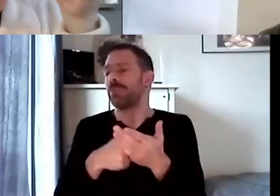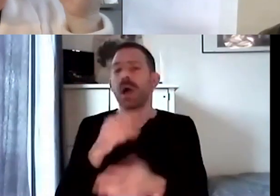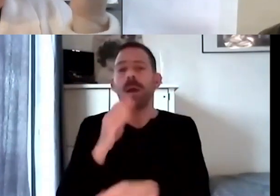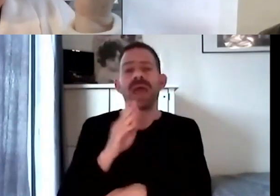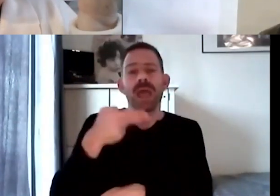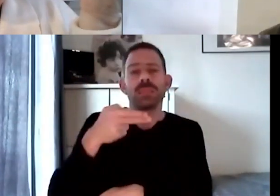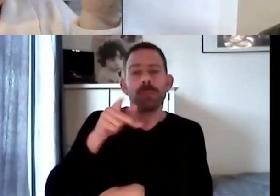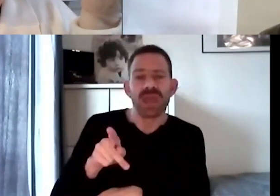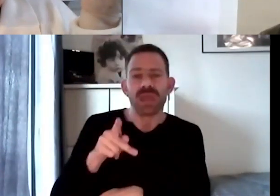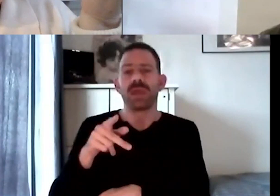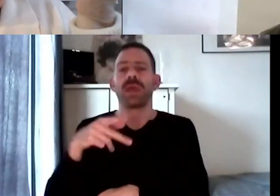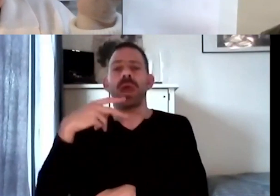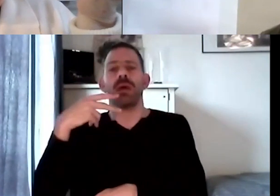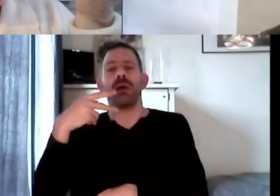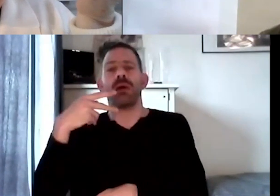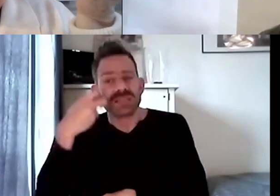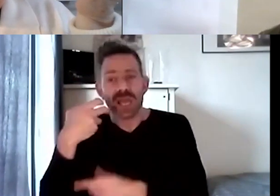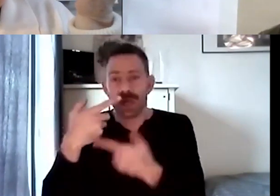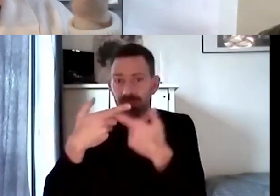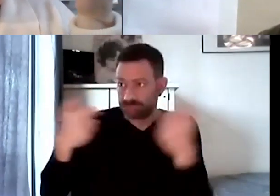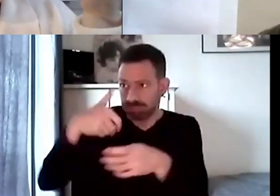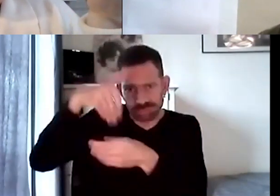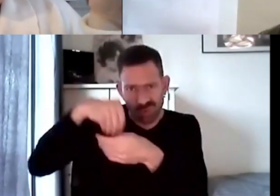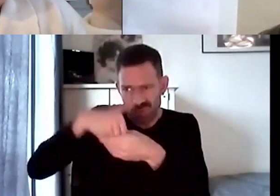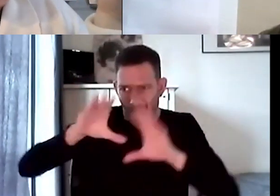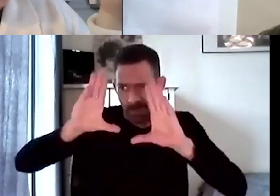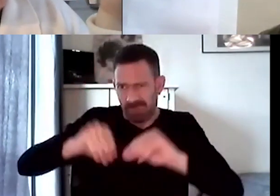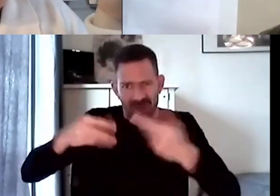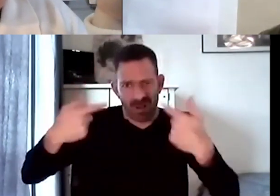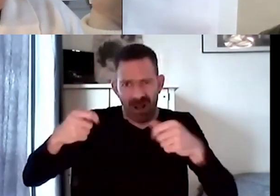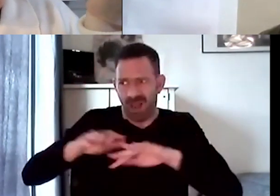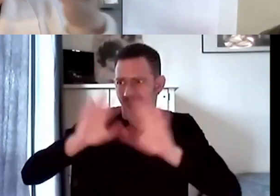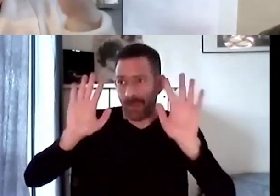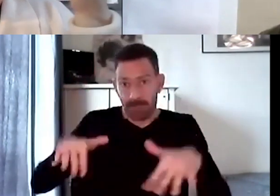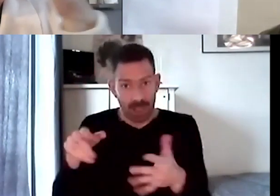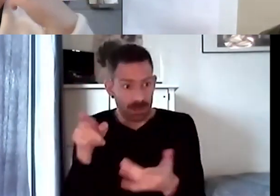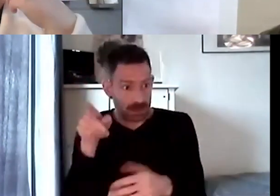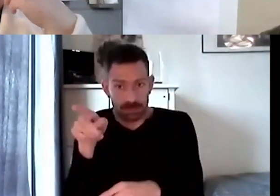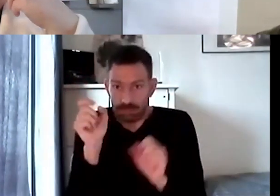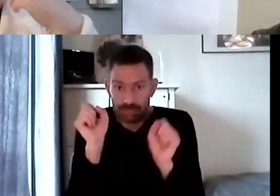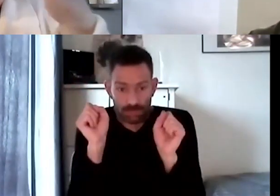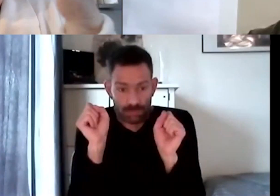etc., il y a tout un tas de postes à l'intérieur de l'entreprise qui peuvent attirer ou qui peuvent